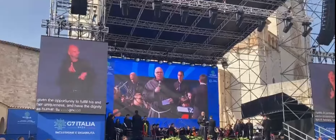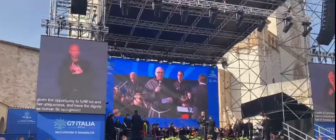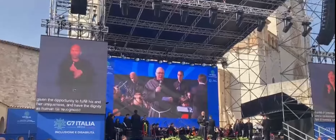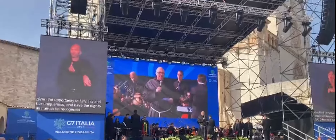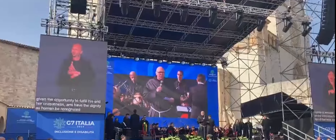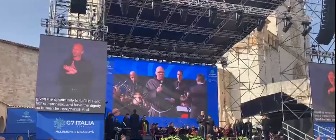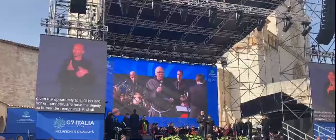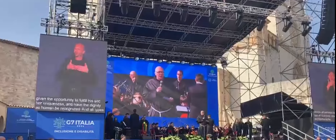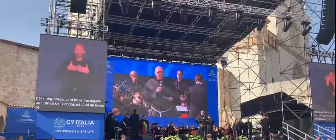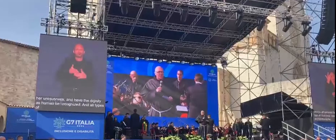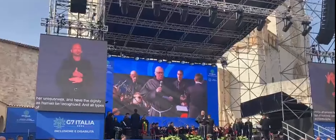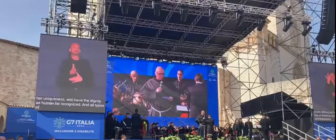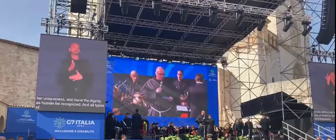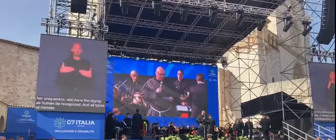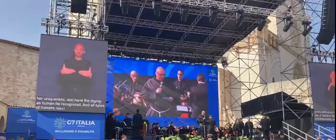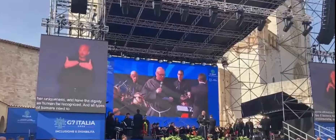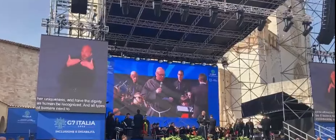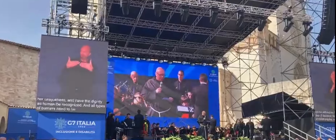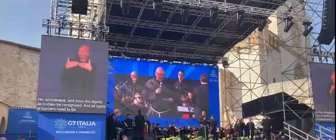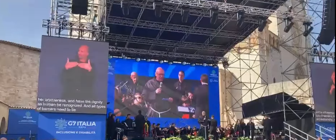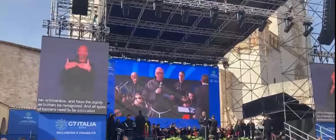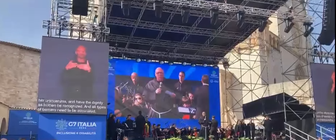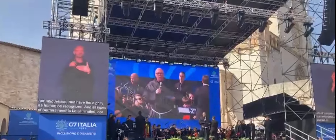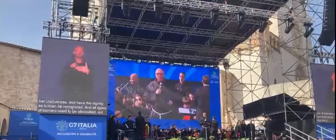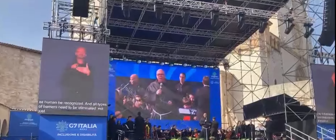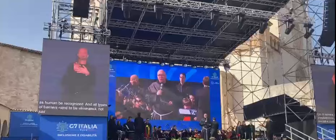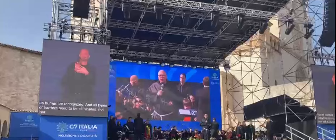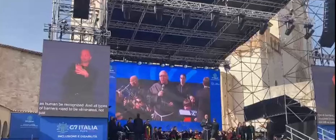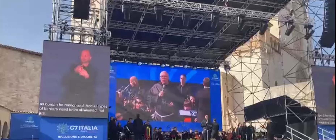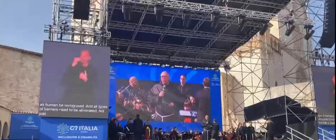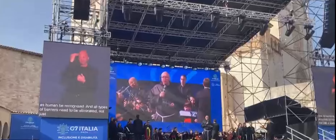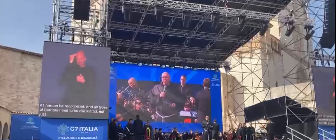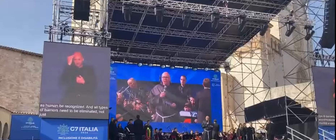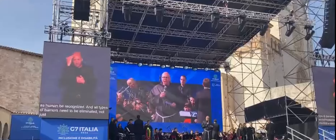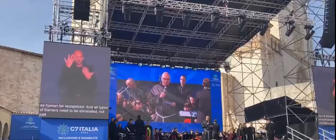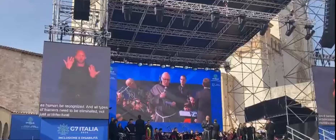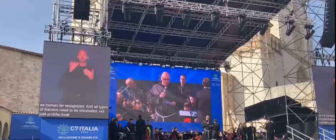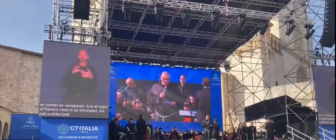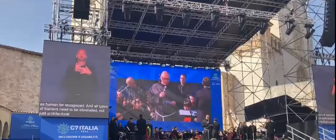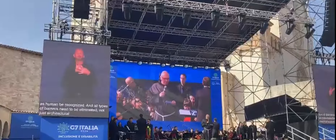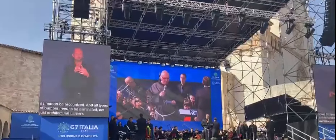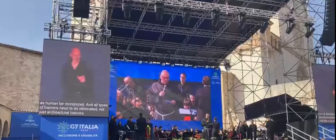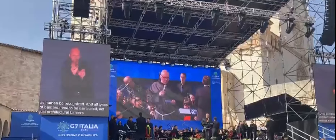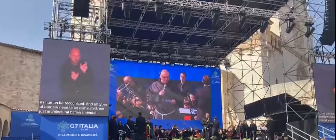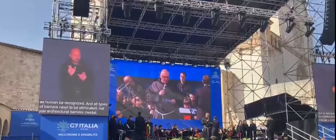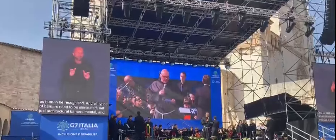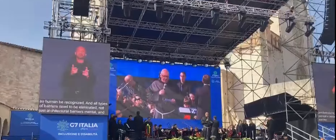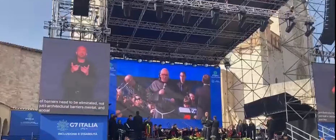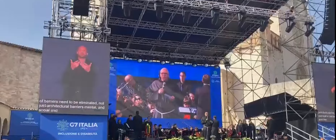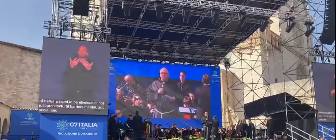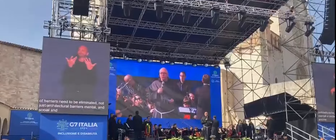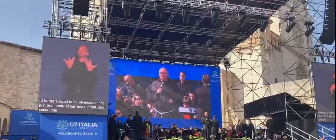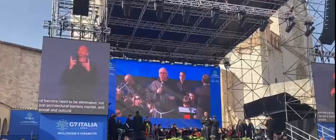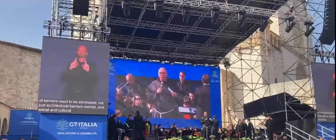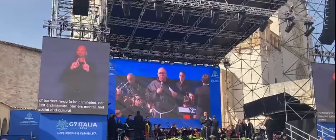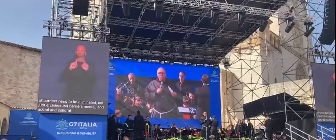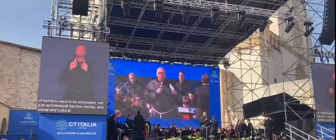quelle mentali, sociali, culturali, che ancora ostacolano la piena inclusione. Nel